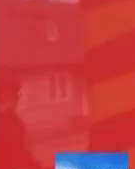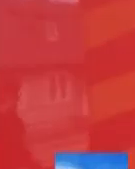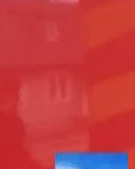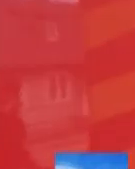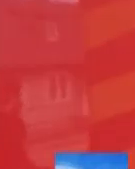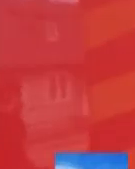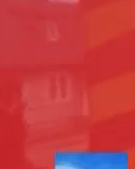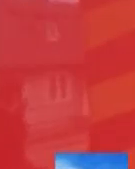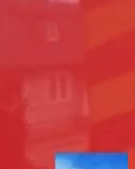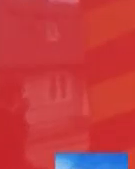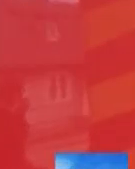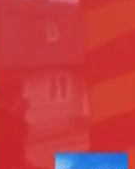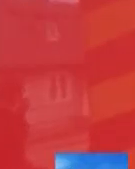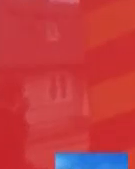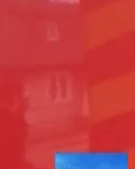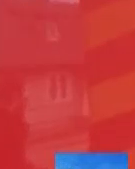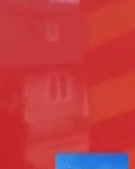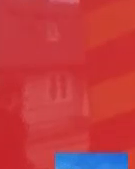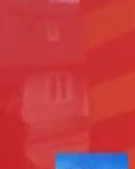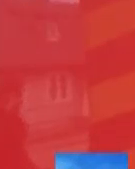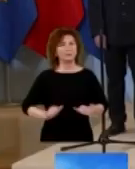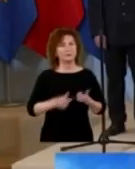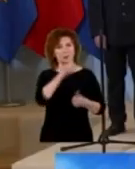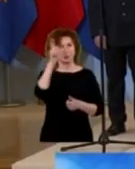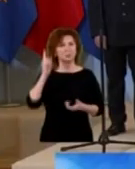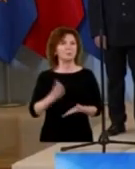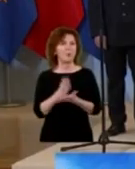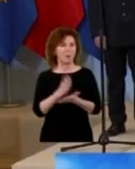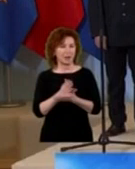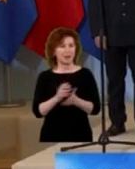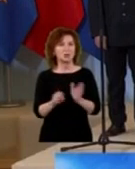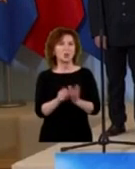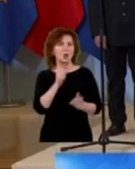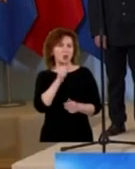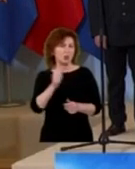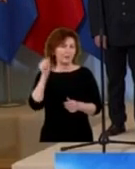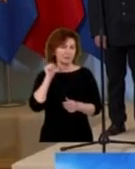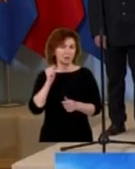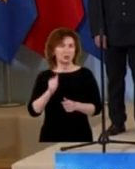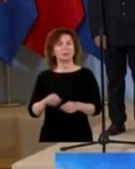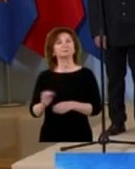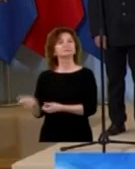ponad 12 tysięcy jednostek Ochotniczej Straży Pożarnej. Do wczoraj dowieźliśmy na miejsce